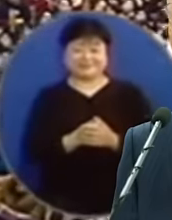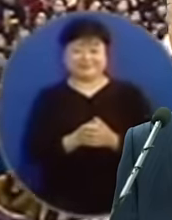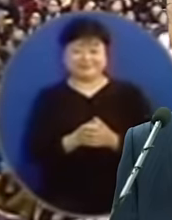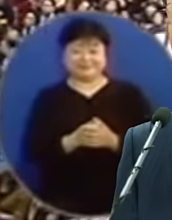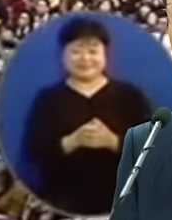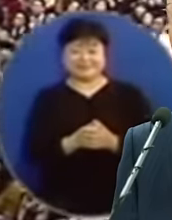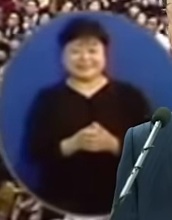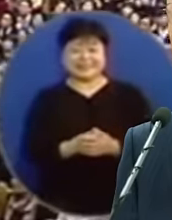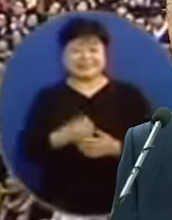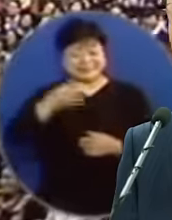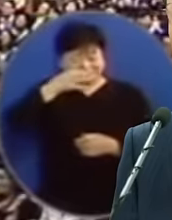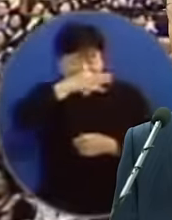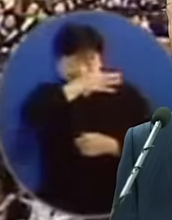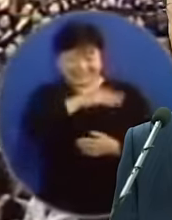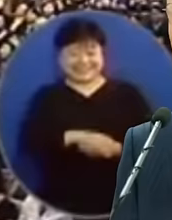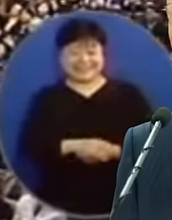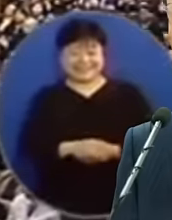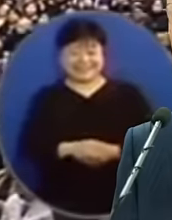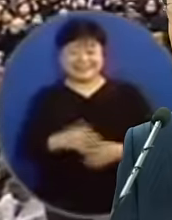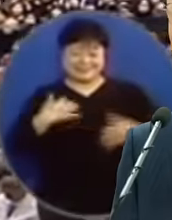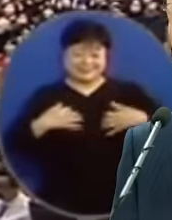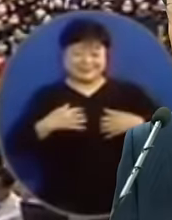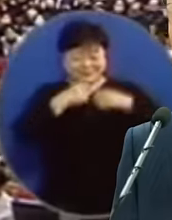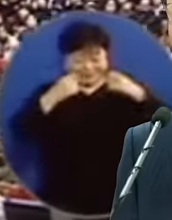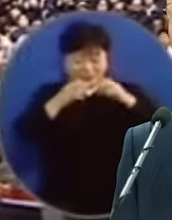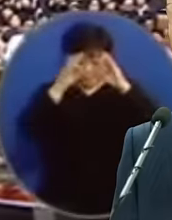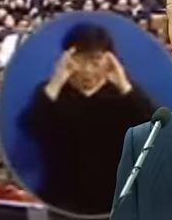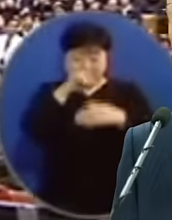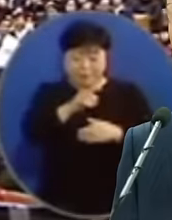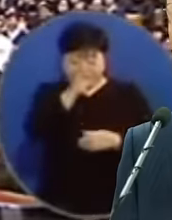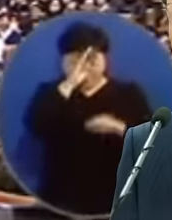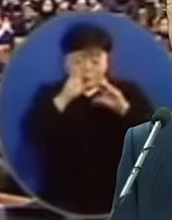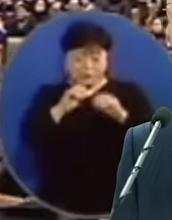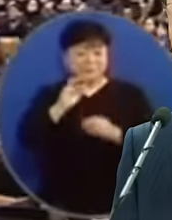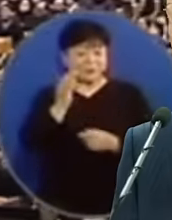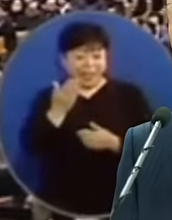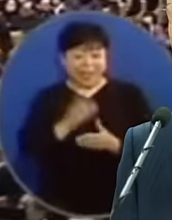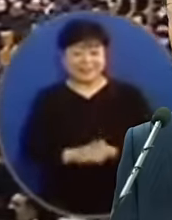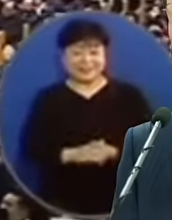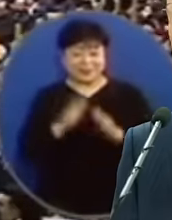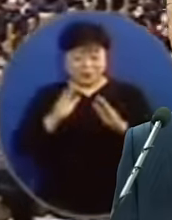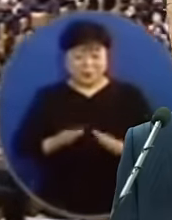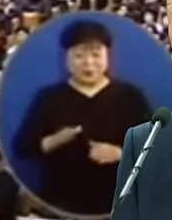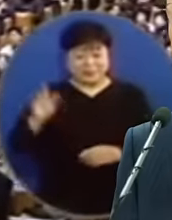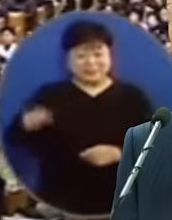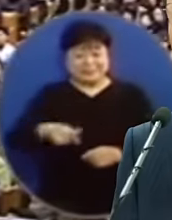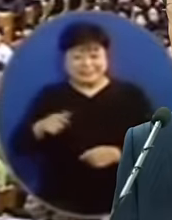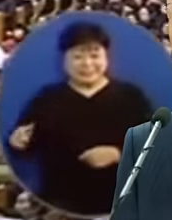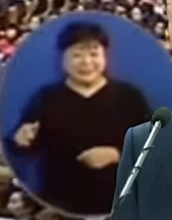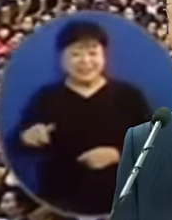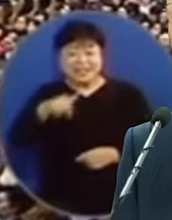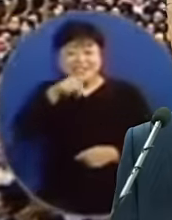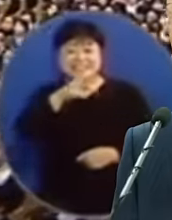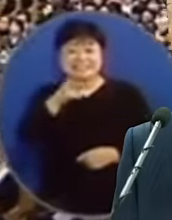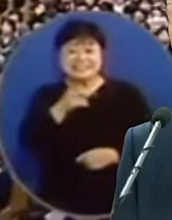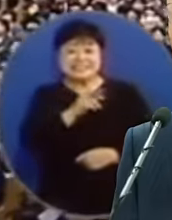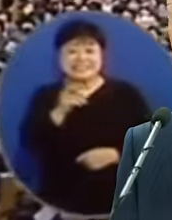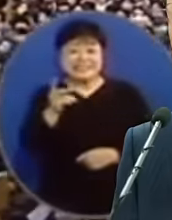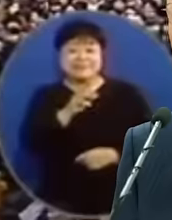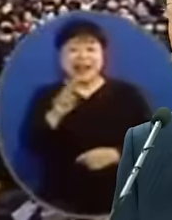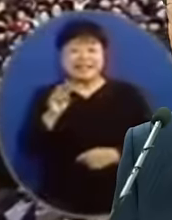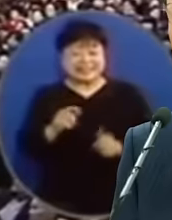한번 신나게 웃고 즐겨보십시오. 마음의 병이 나을 것입니다. 오늘 저녁 그리말디 씨가